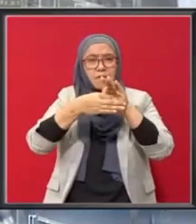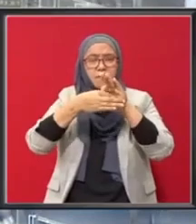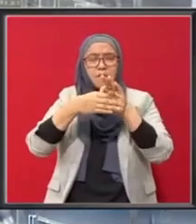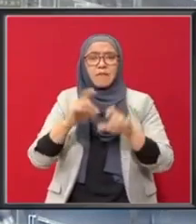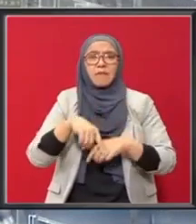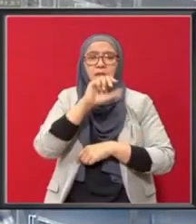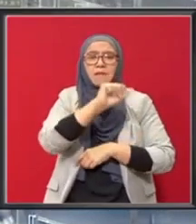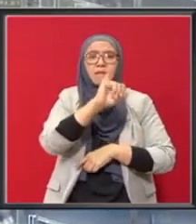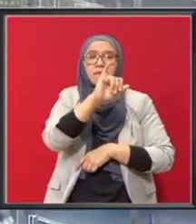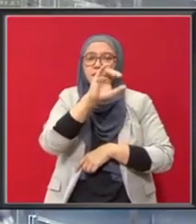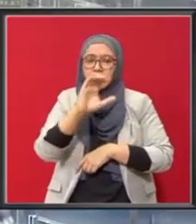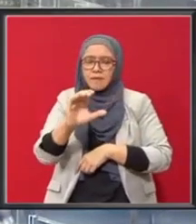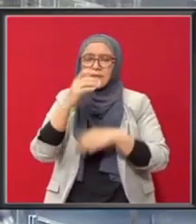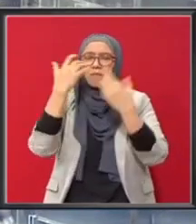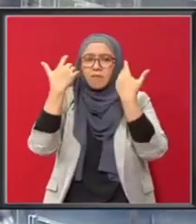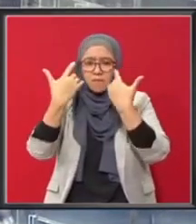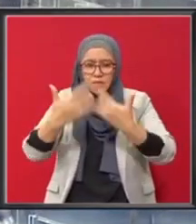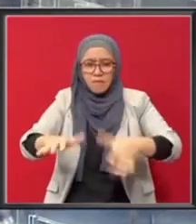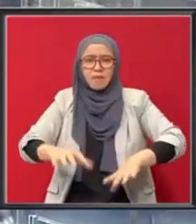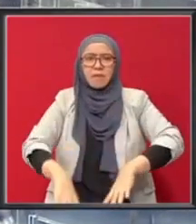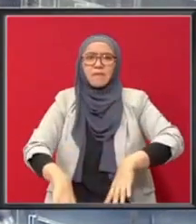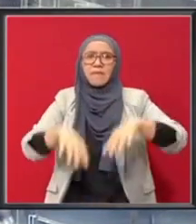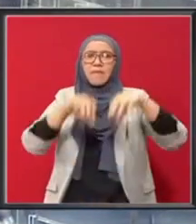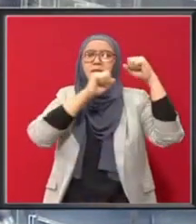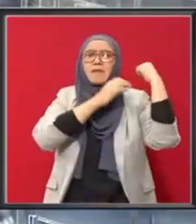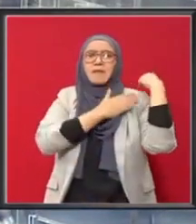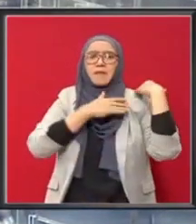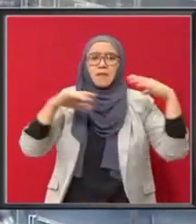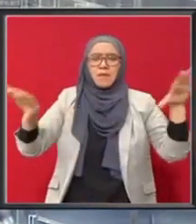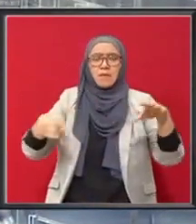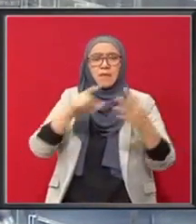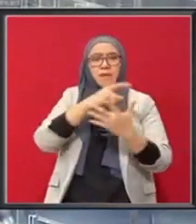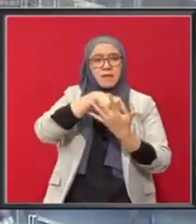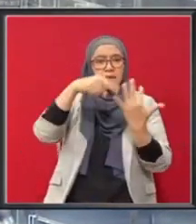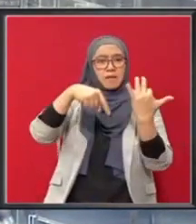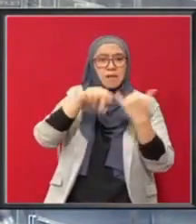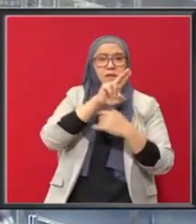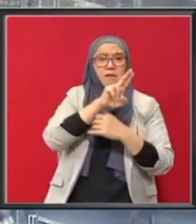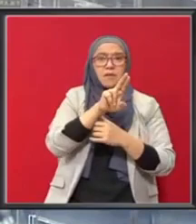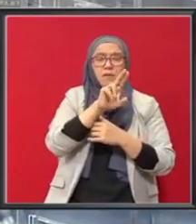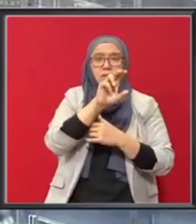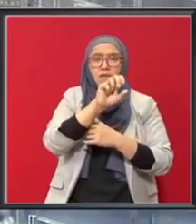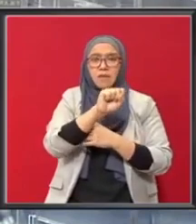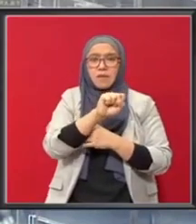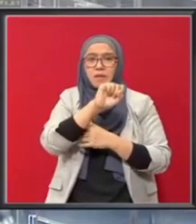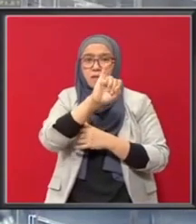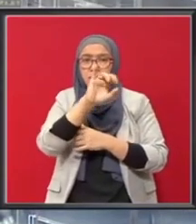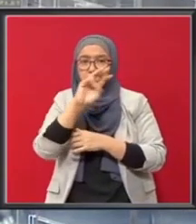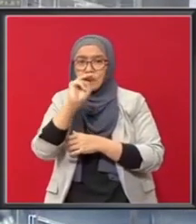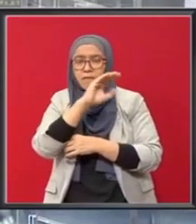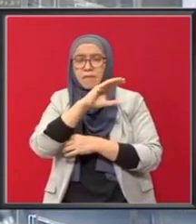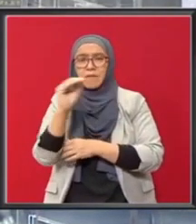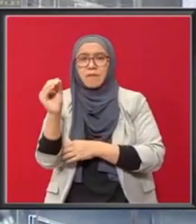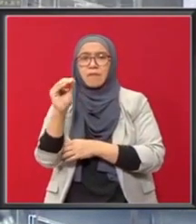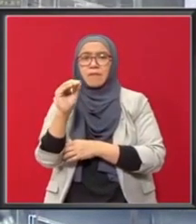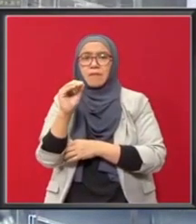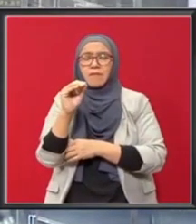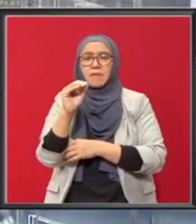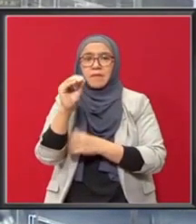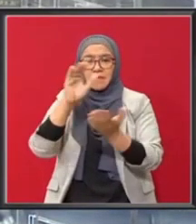iijm telah diadakan antara diantara inovasi Strange Islam Nesya usim medical industry